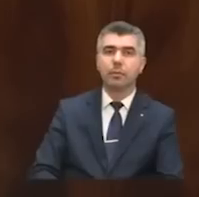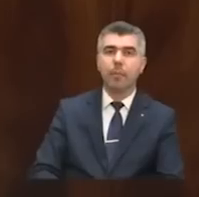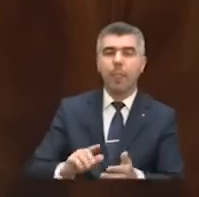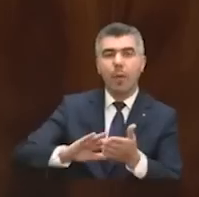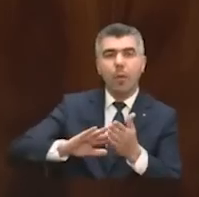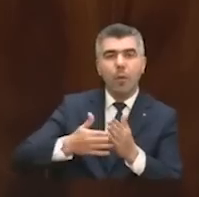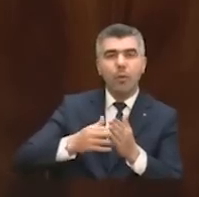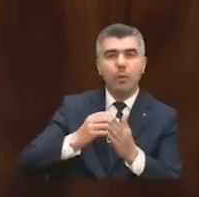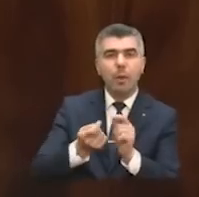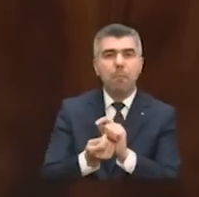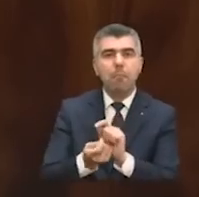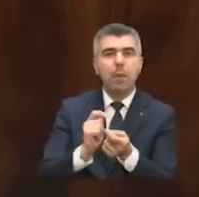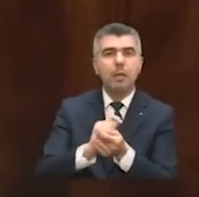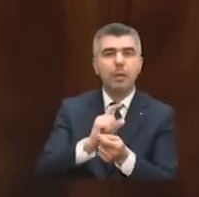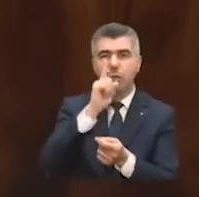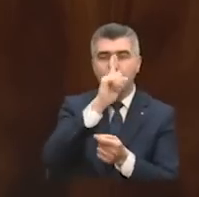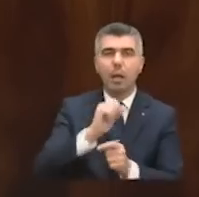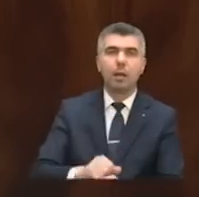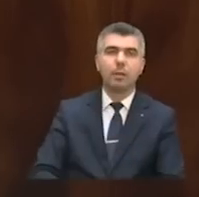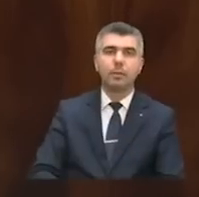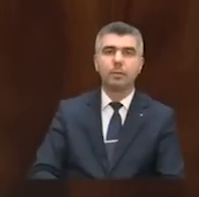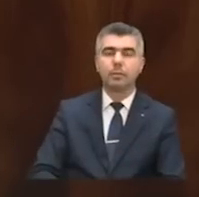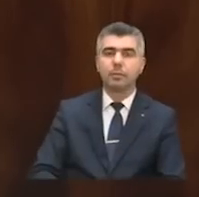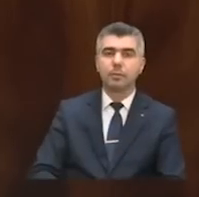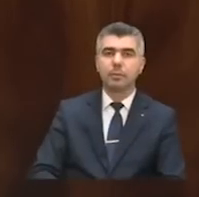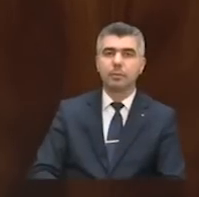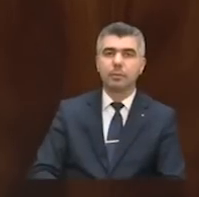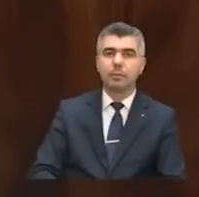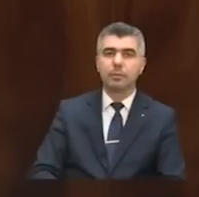المنظومة ديالنا إن شاء الله.